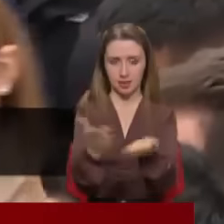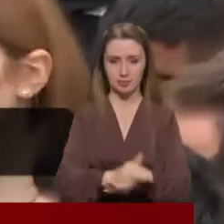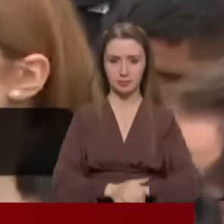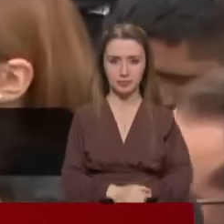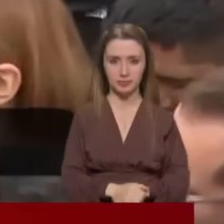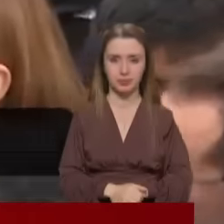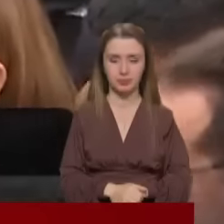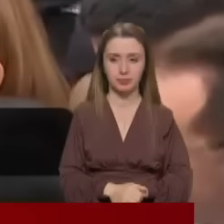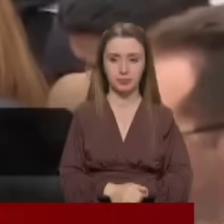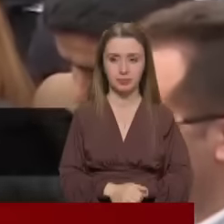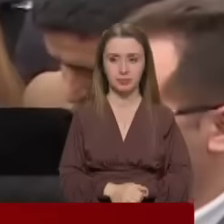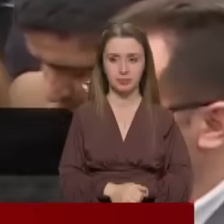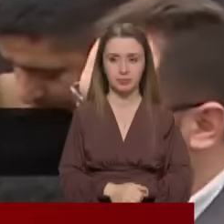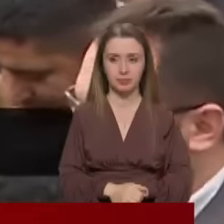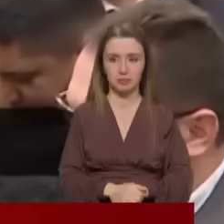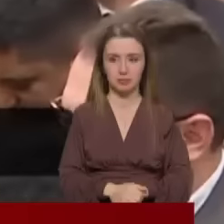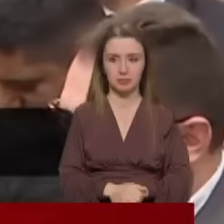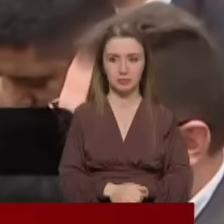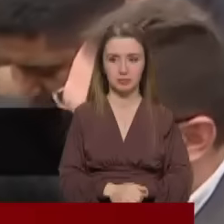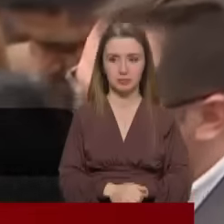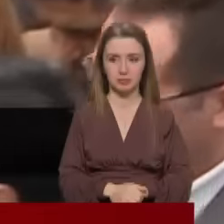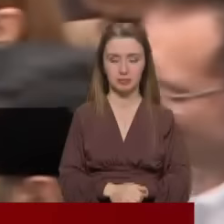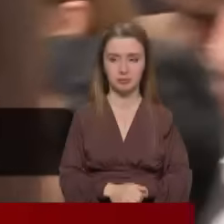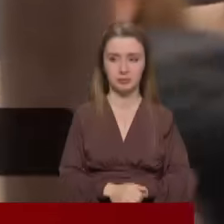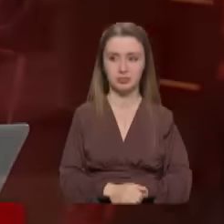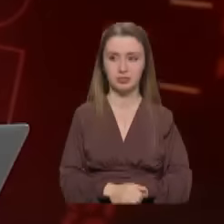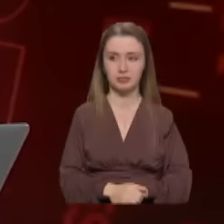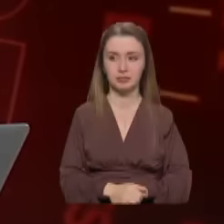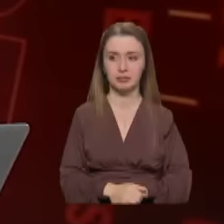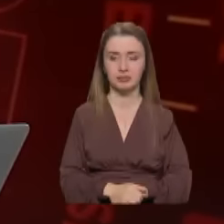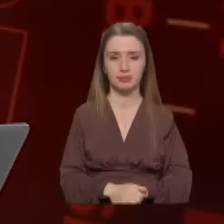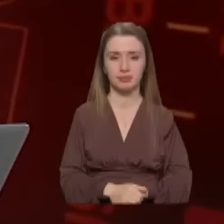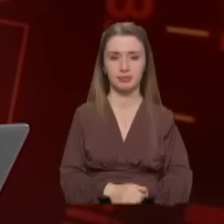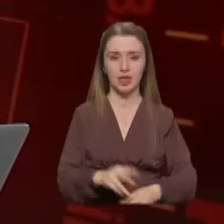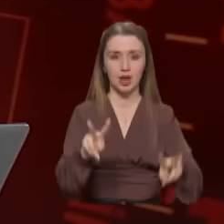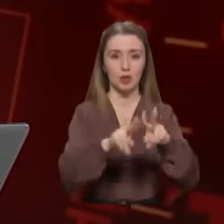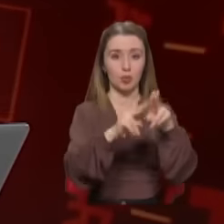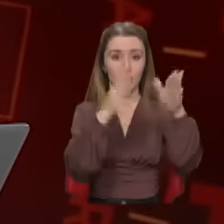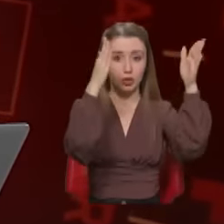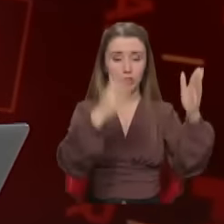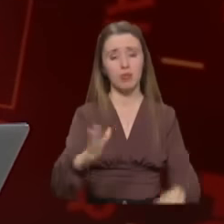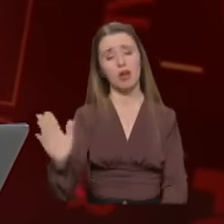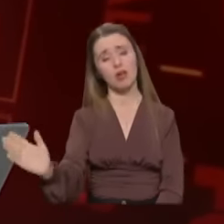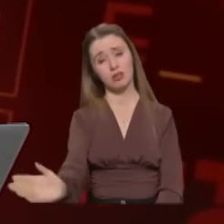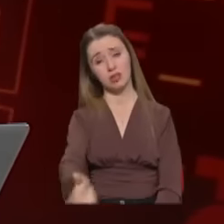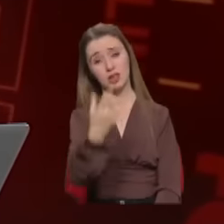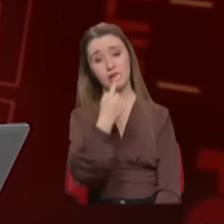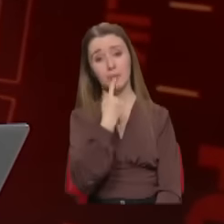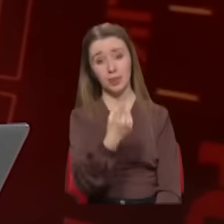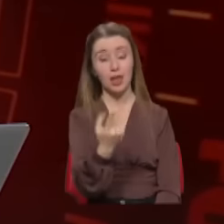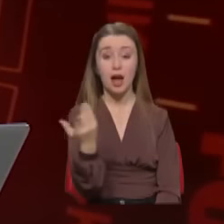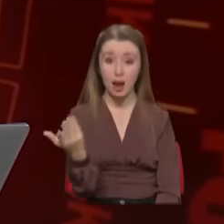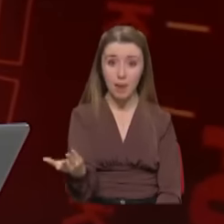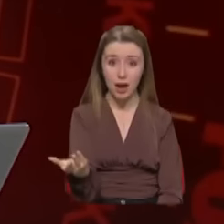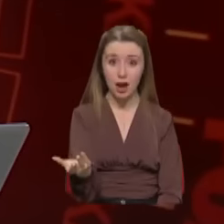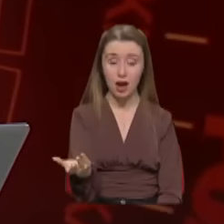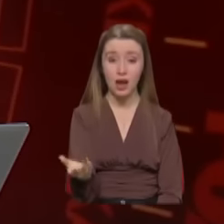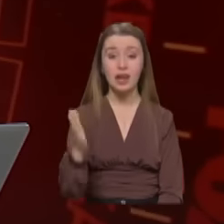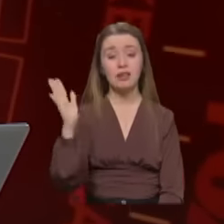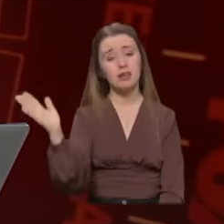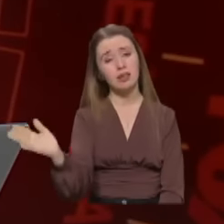Allah kolaylık versin. Allah razı olsun. İnşallah başımızda olsun. Sağ ol. Murat Kurum geçti Bolu'nun pazarı demiş ama geçti